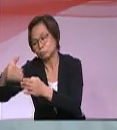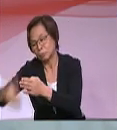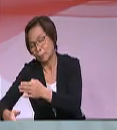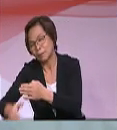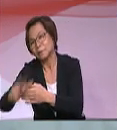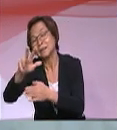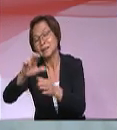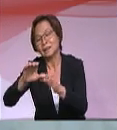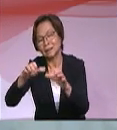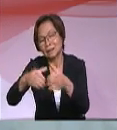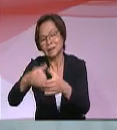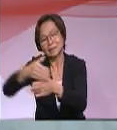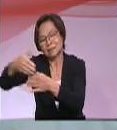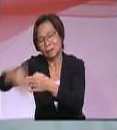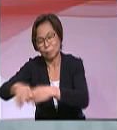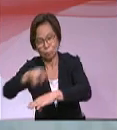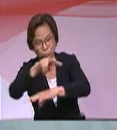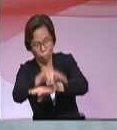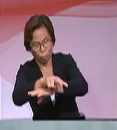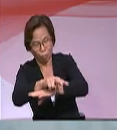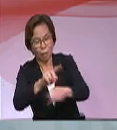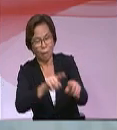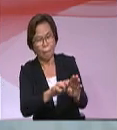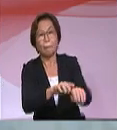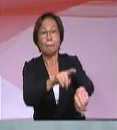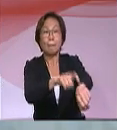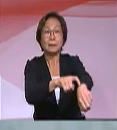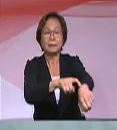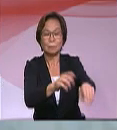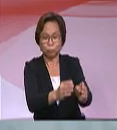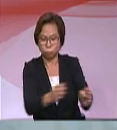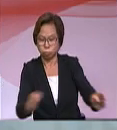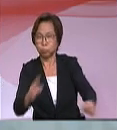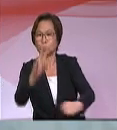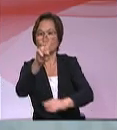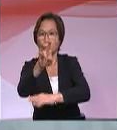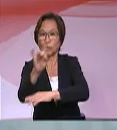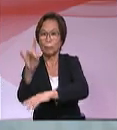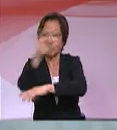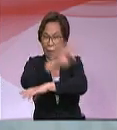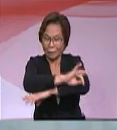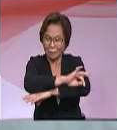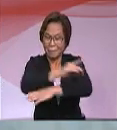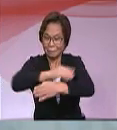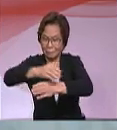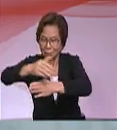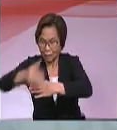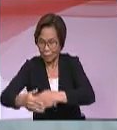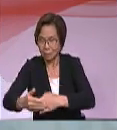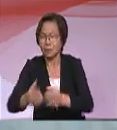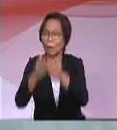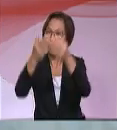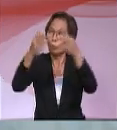tamat pemantauan dan pengawasan untuk tempoh 28 hari. Dan saya buka kepada sebarang pertanyaan, silakan.